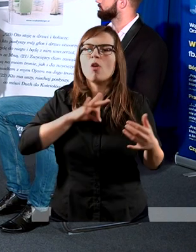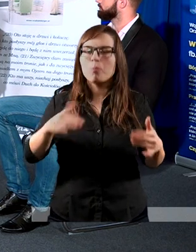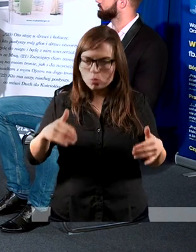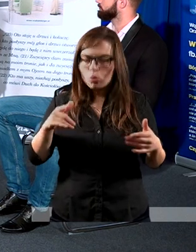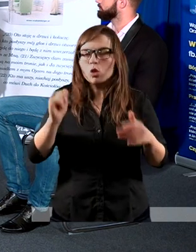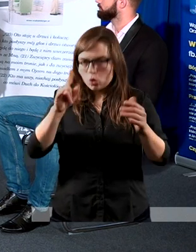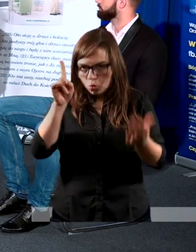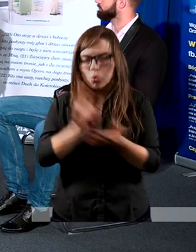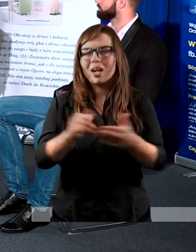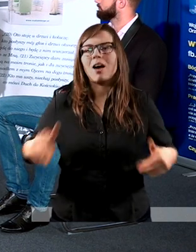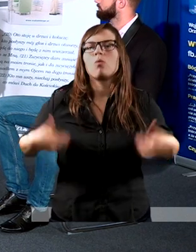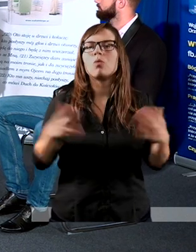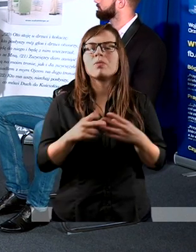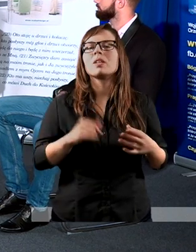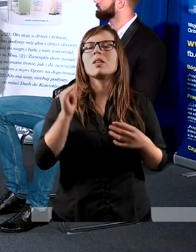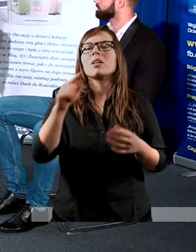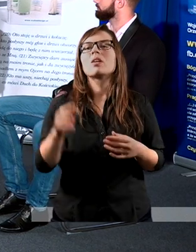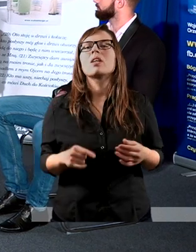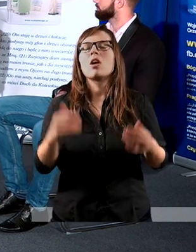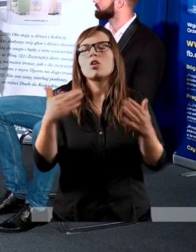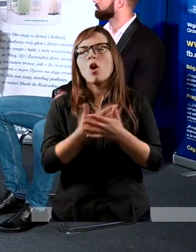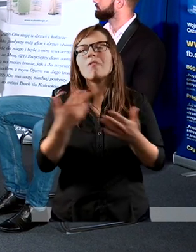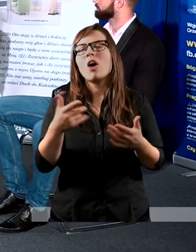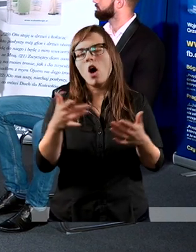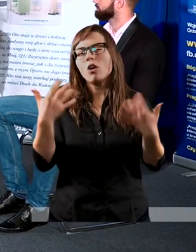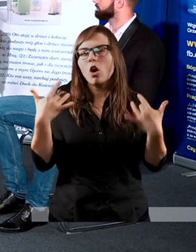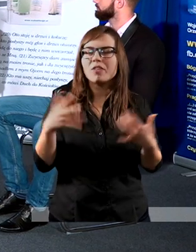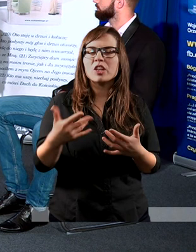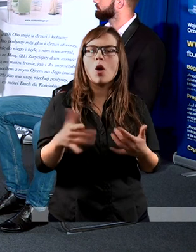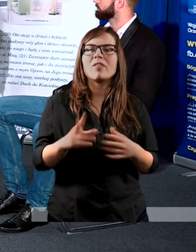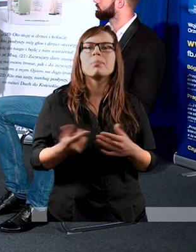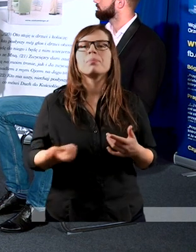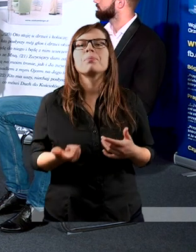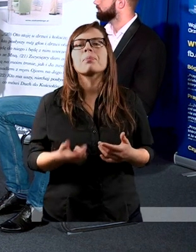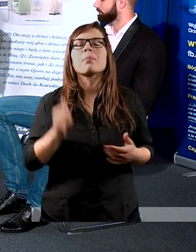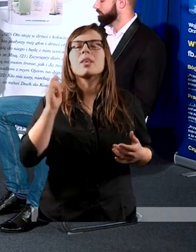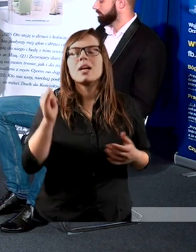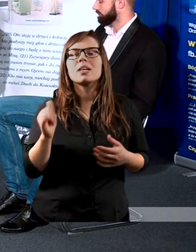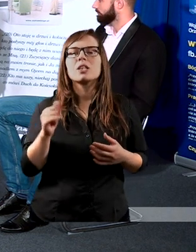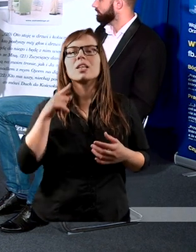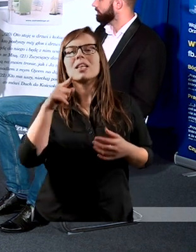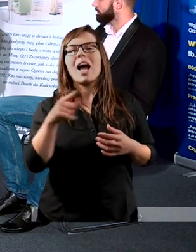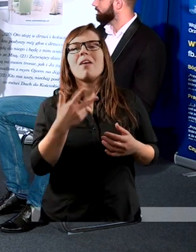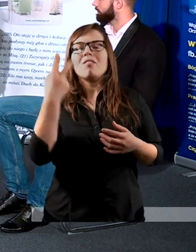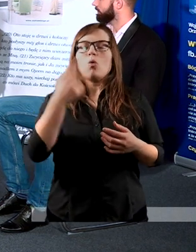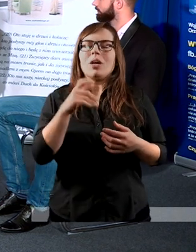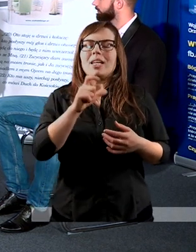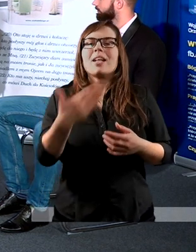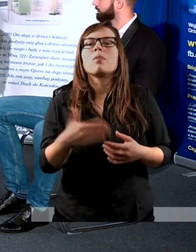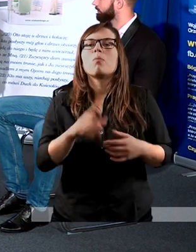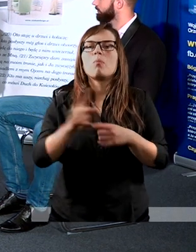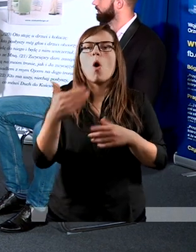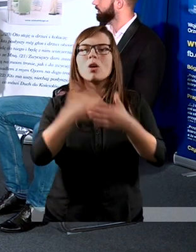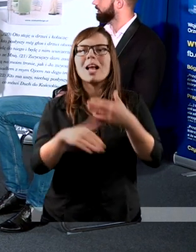zioła i się udało. Ostatnio walczyłem z kamykami na woreczku żółciowym i z prawie 2 centymetrów